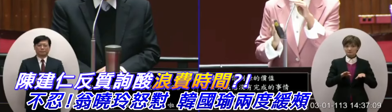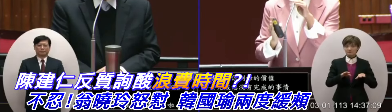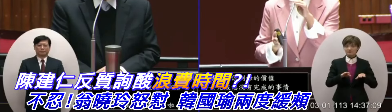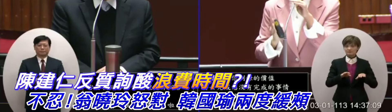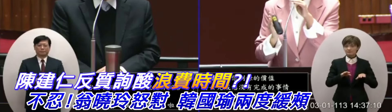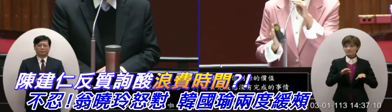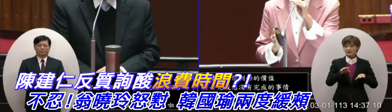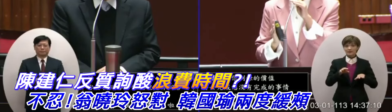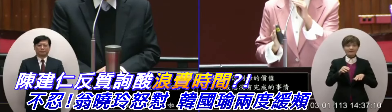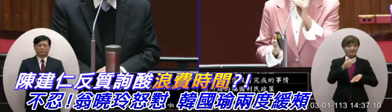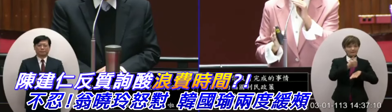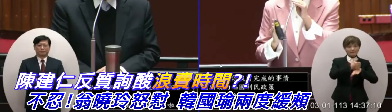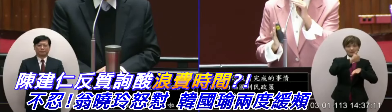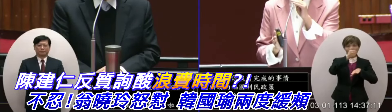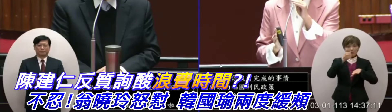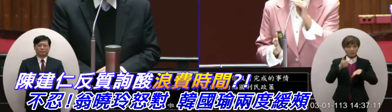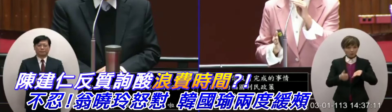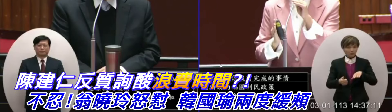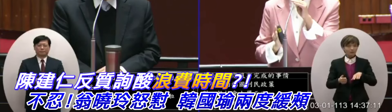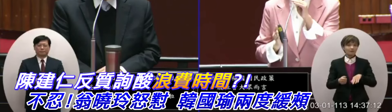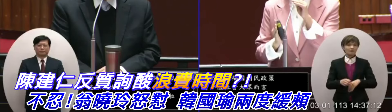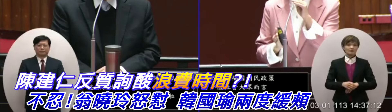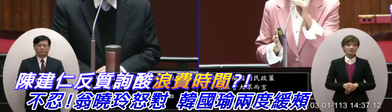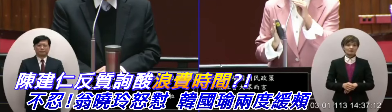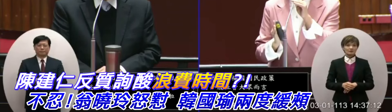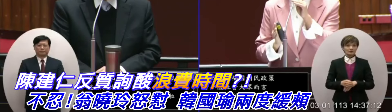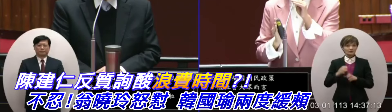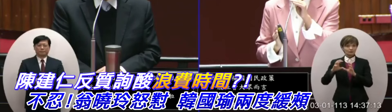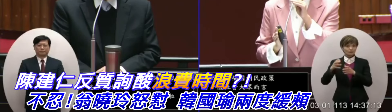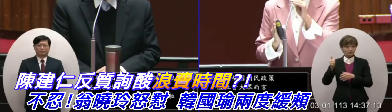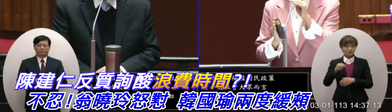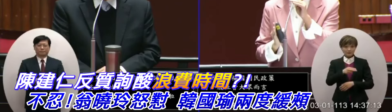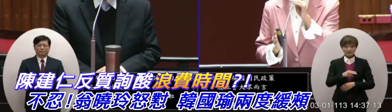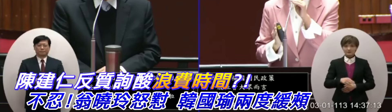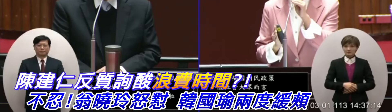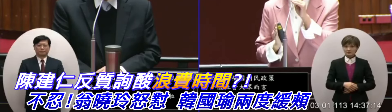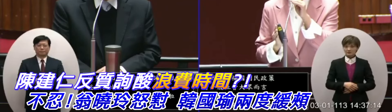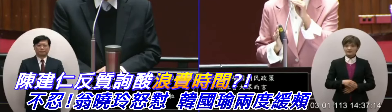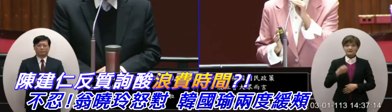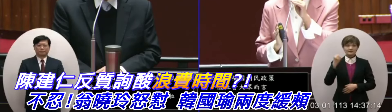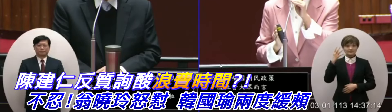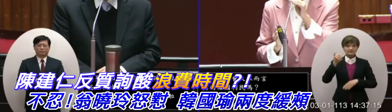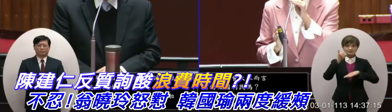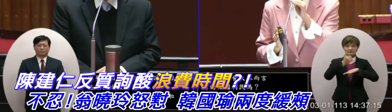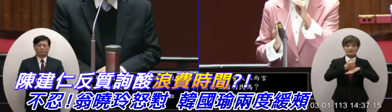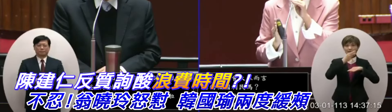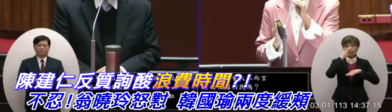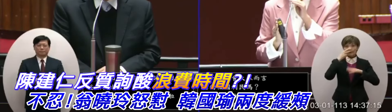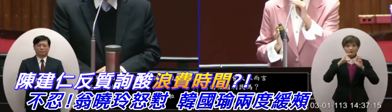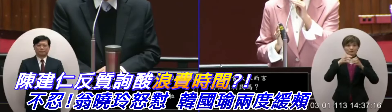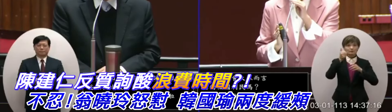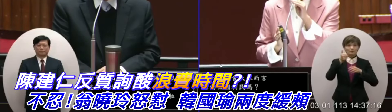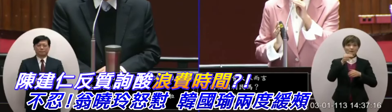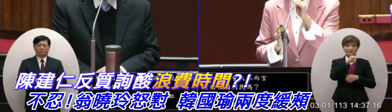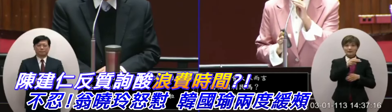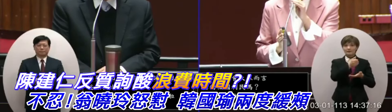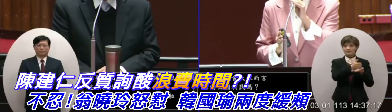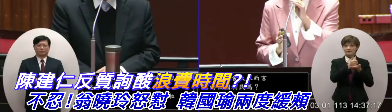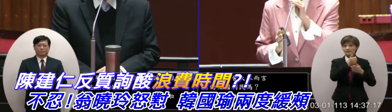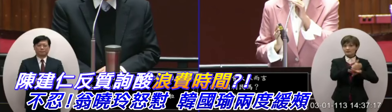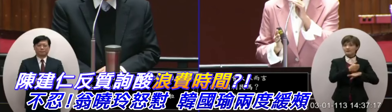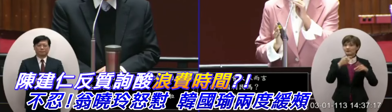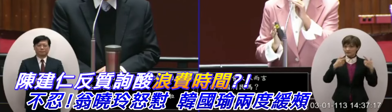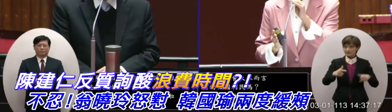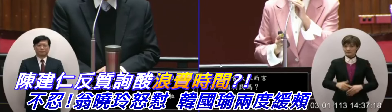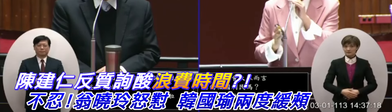已经即将卸任的总统任命，而不是由新任的赖清德院总统来任命。如果除